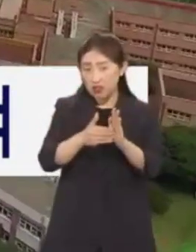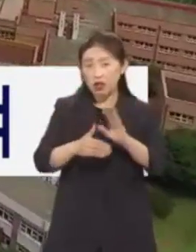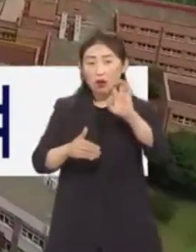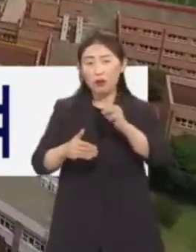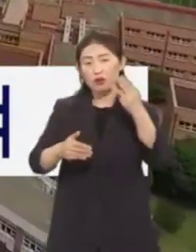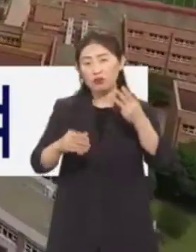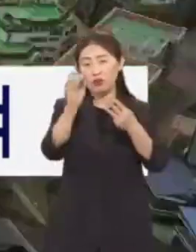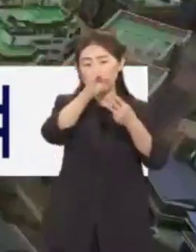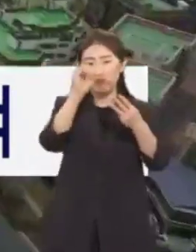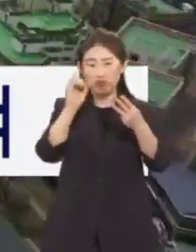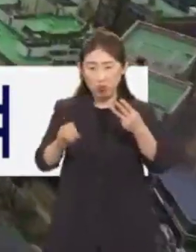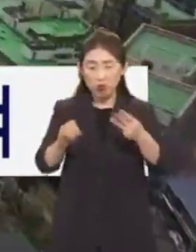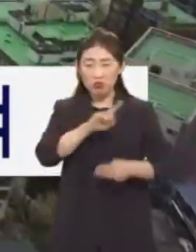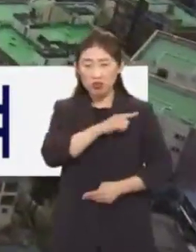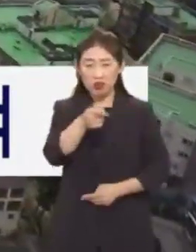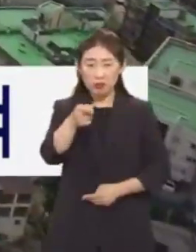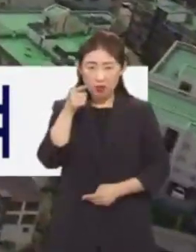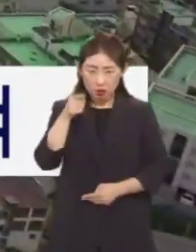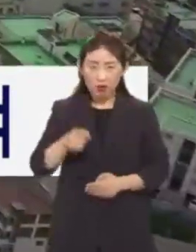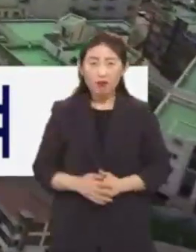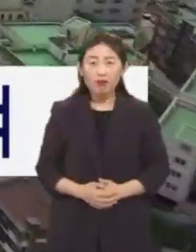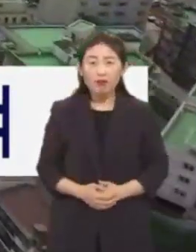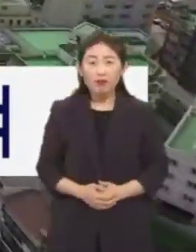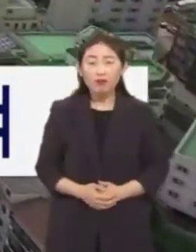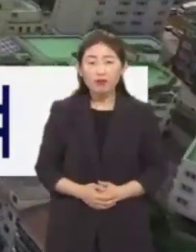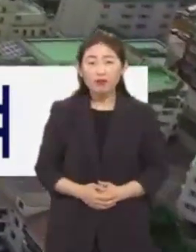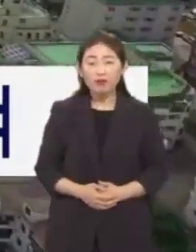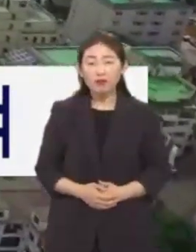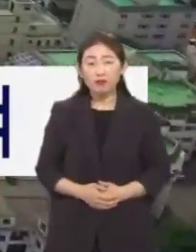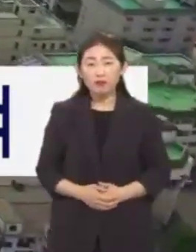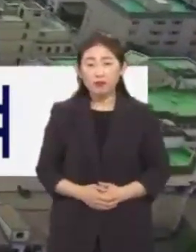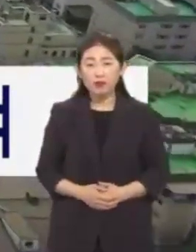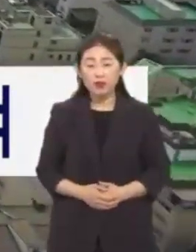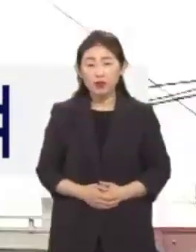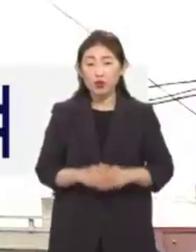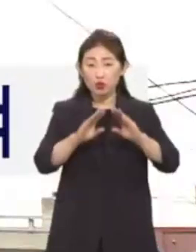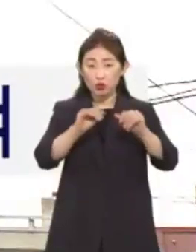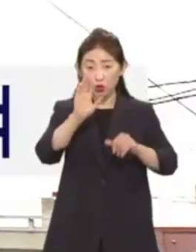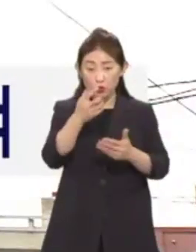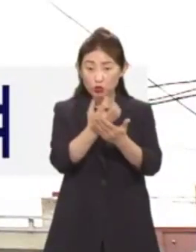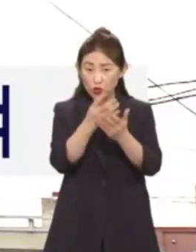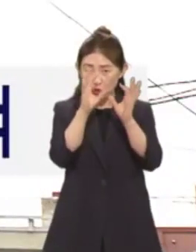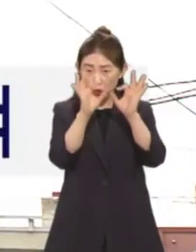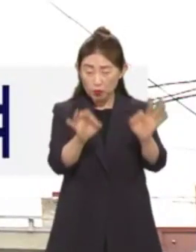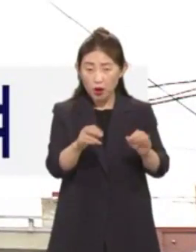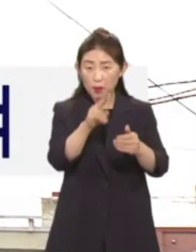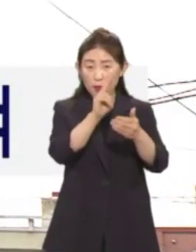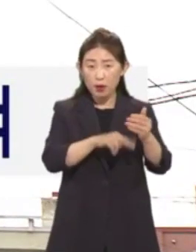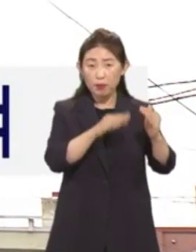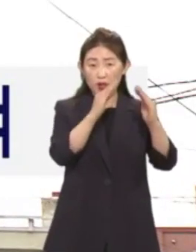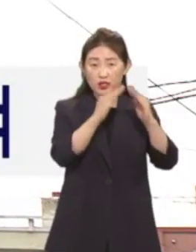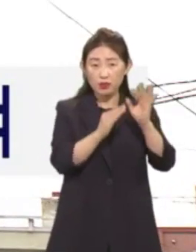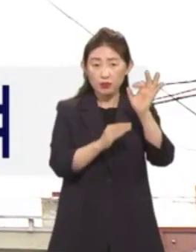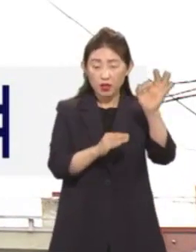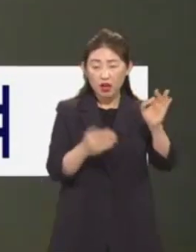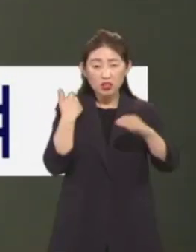당진이 83.6%로 가장 높았습니다. 또 국토교통부 자료에 따르면 매매가 대비